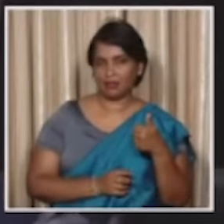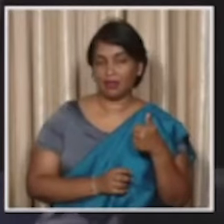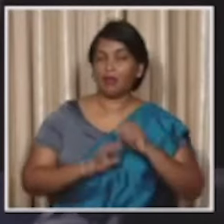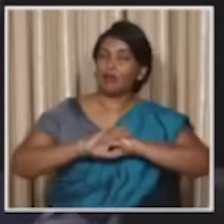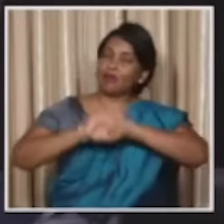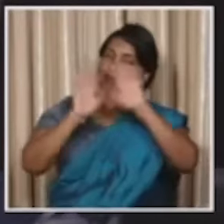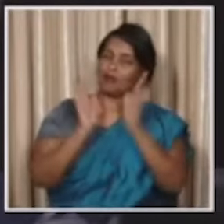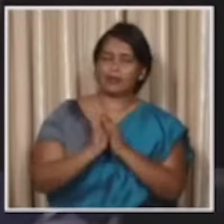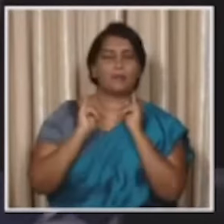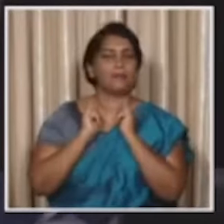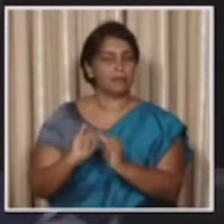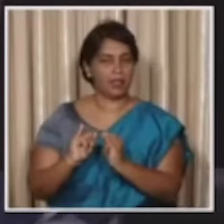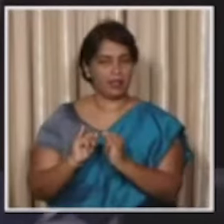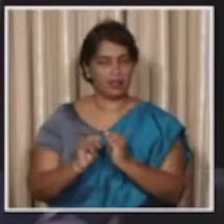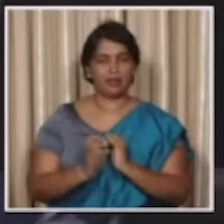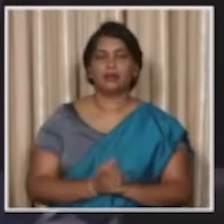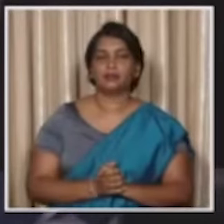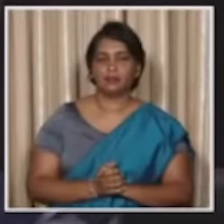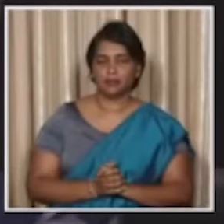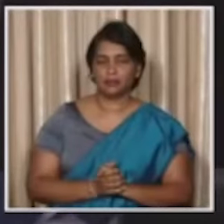අනිත් ඔක්කොම කළු චරිත.